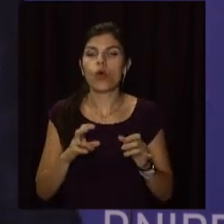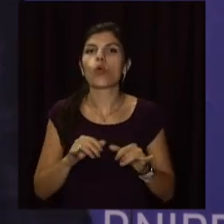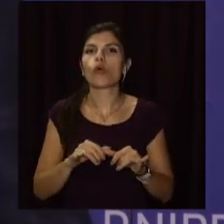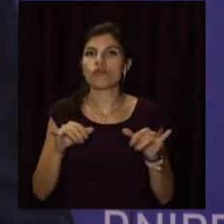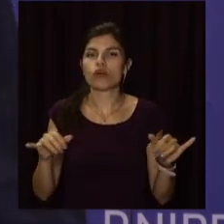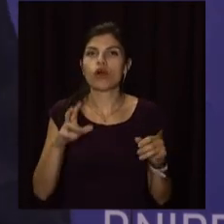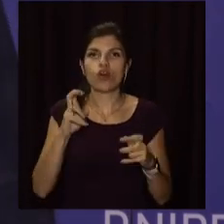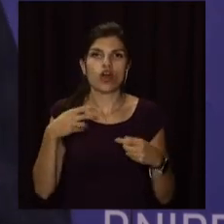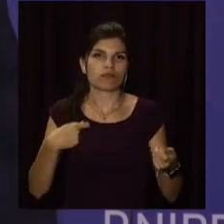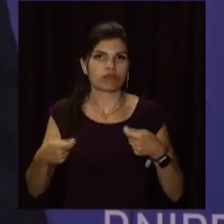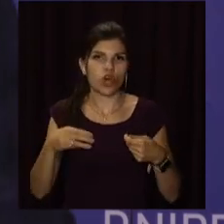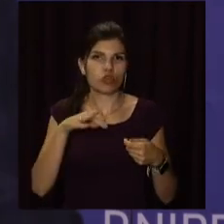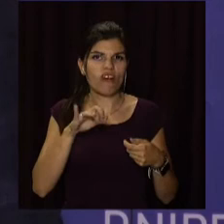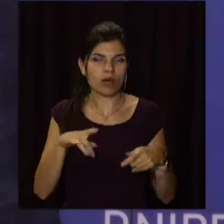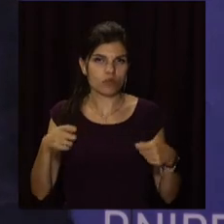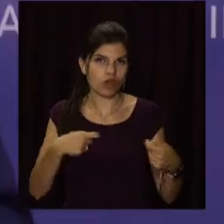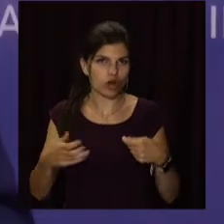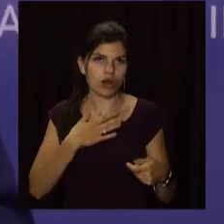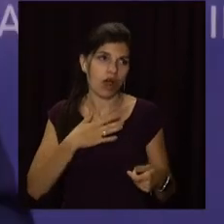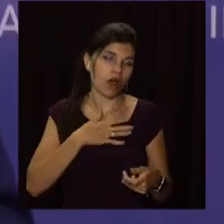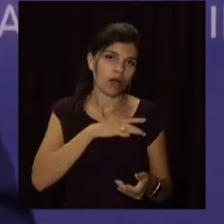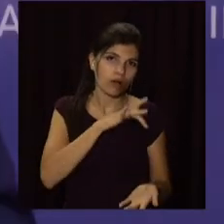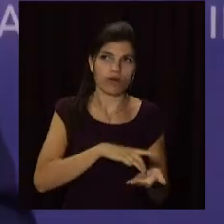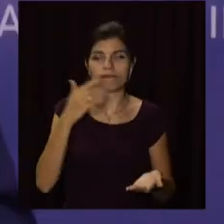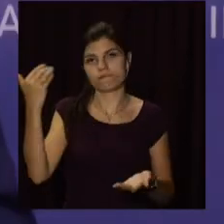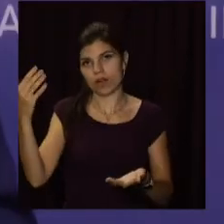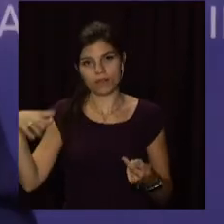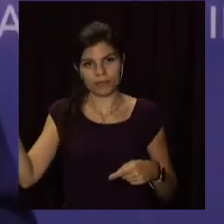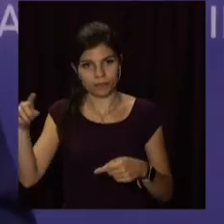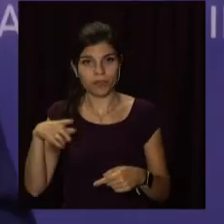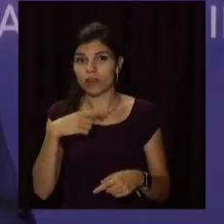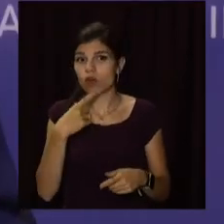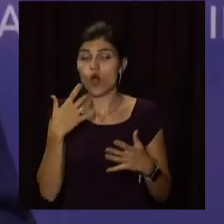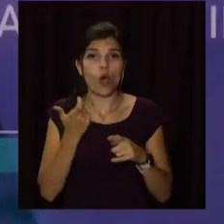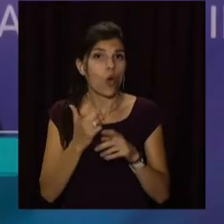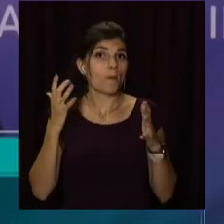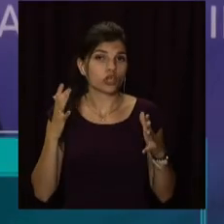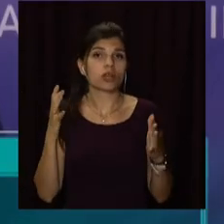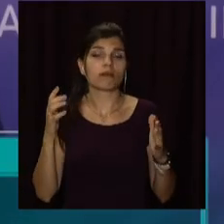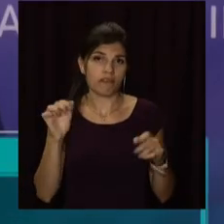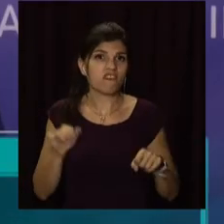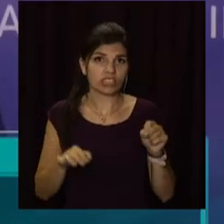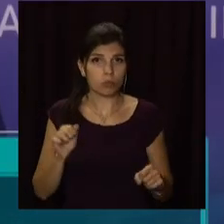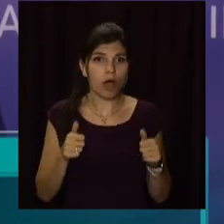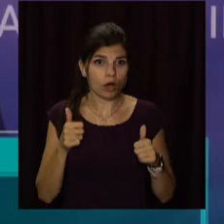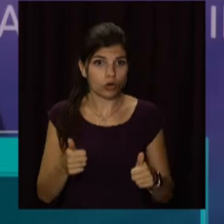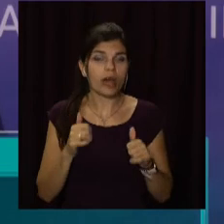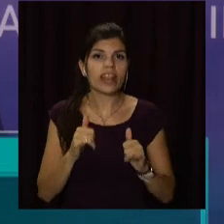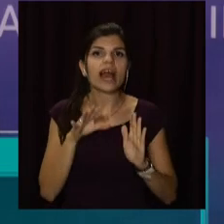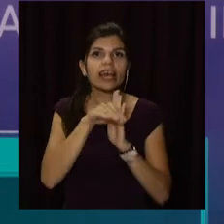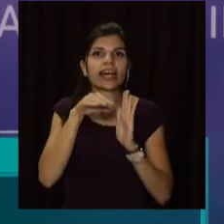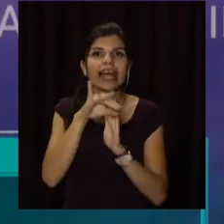к увеличению товарооборота між нашими регіонами. В Караганде створені дуже великі, дуже хороші можливості для